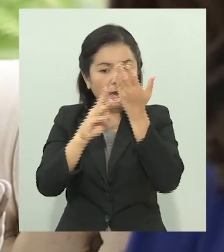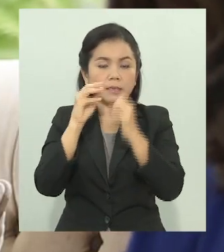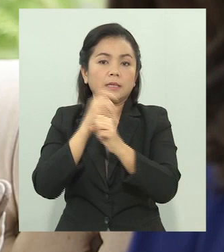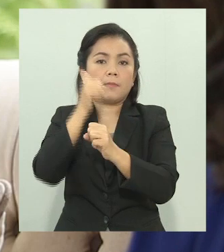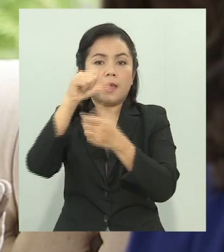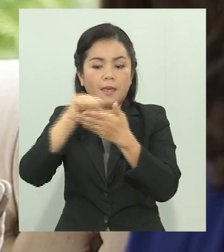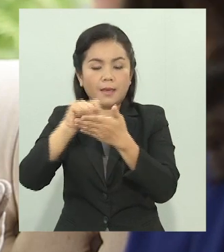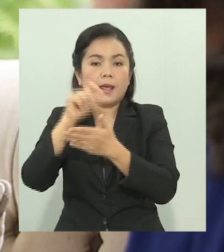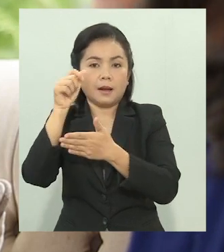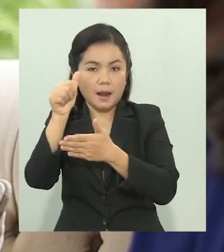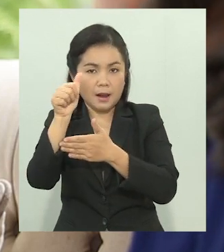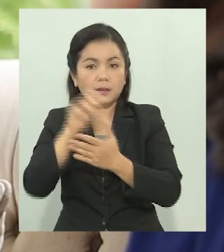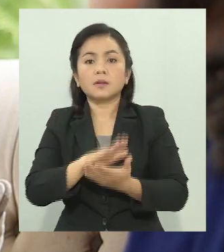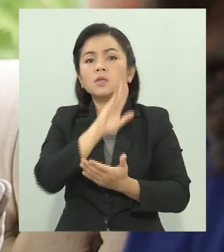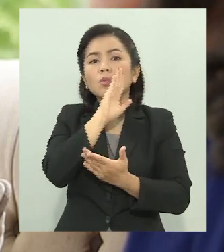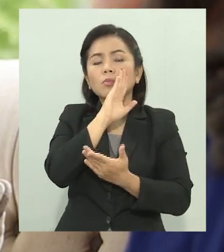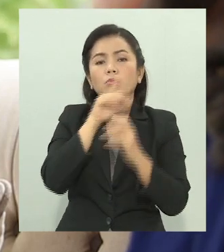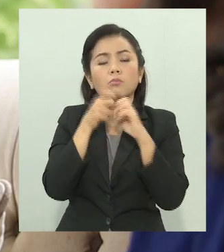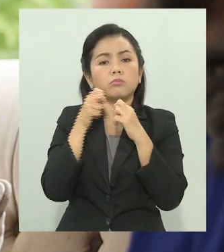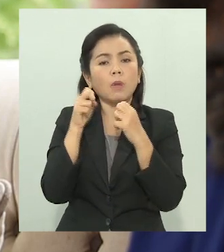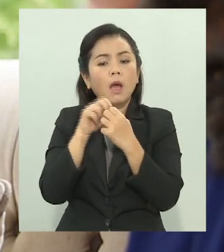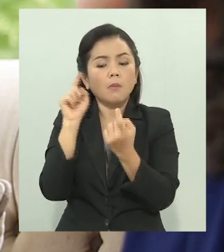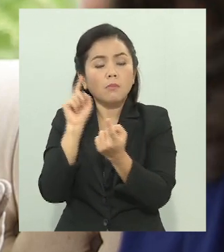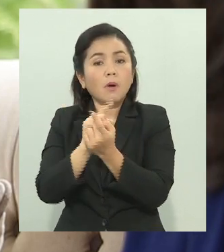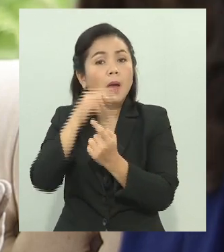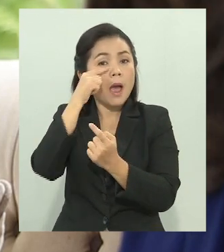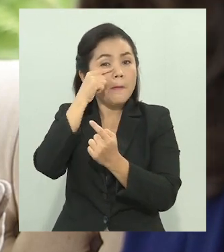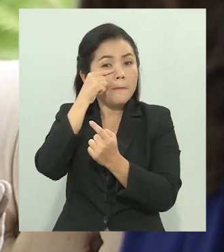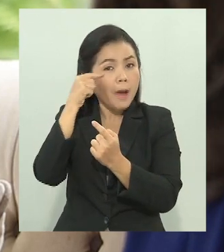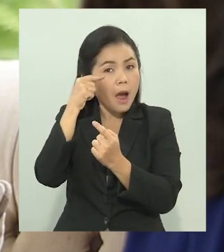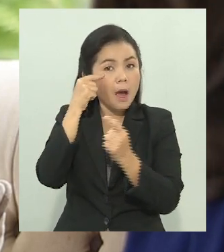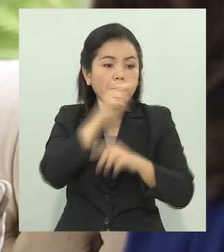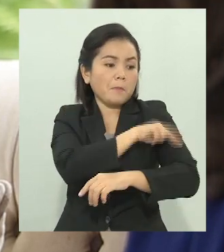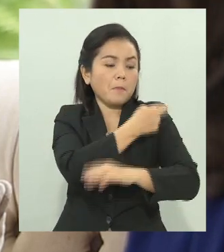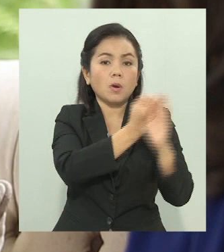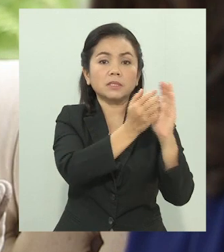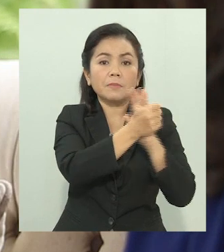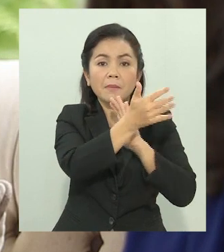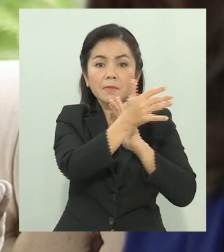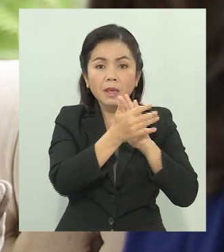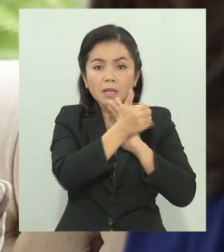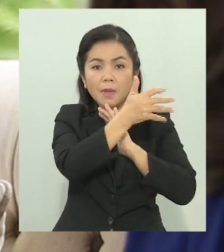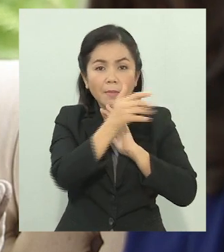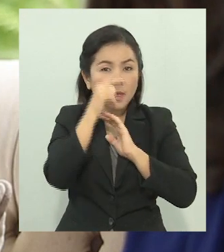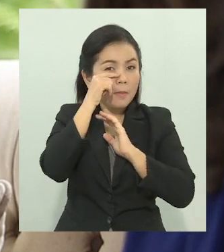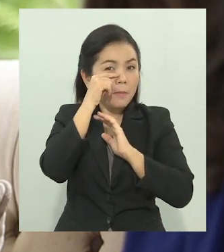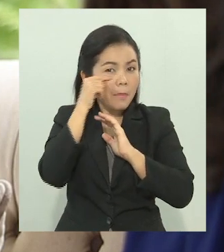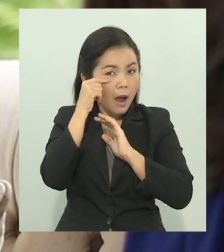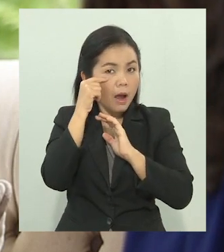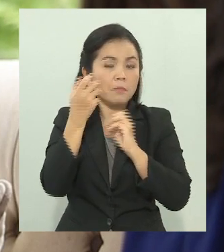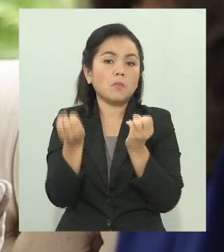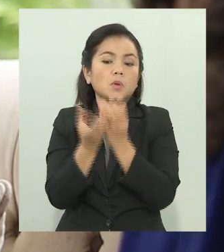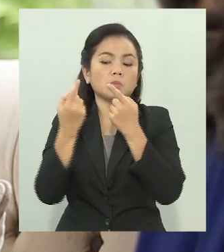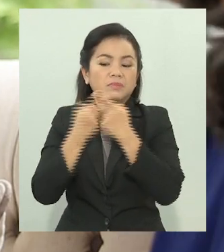ที่พบก็คือถ้าเกิดว่าทำการผ่าตัดอาจจะไม่ชำนาญนะครับก็จะทำให้เกิดไอตัวกล้ามเนื้อตาบ